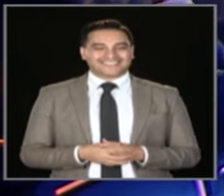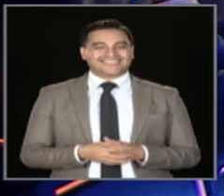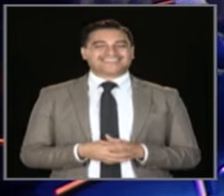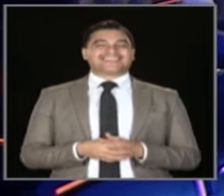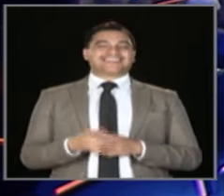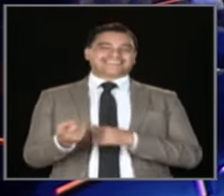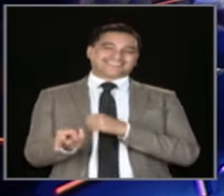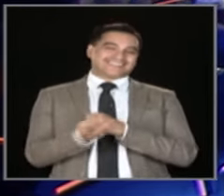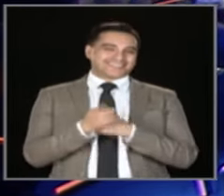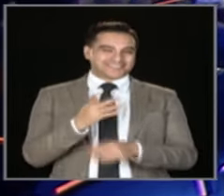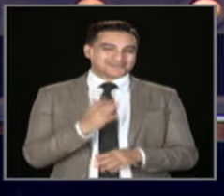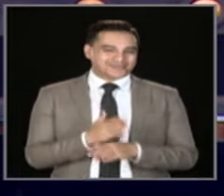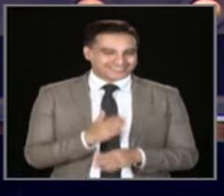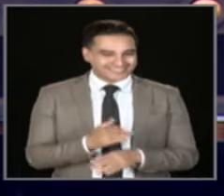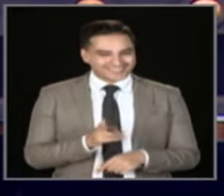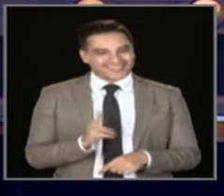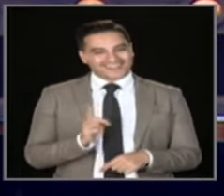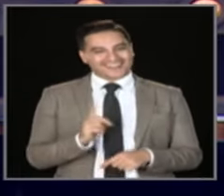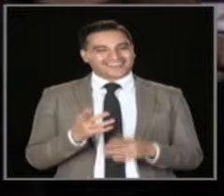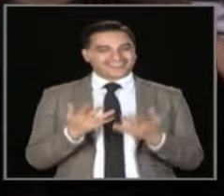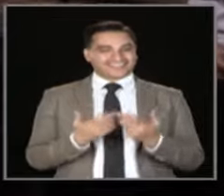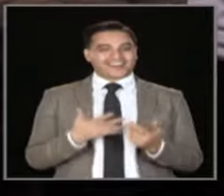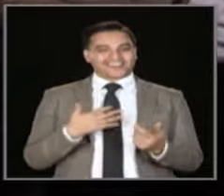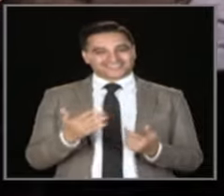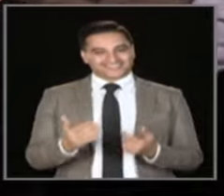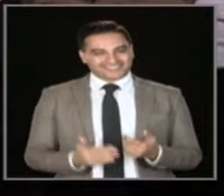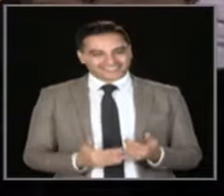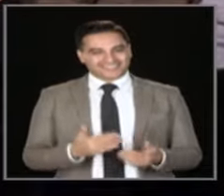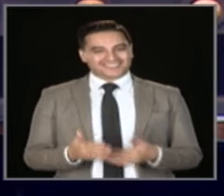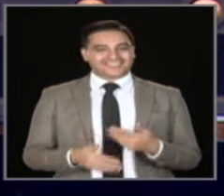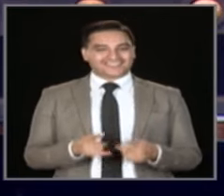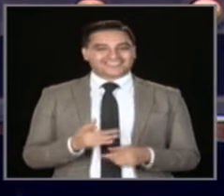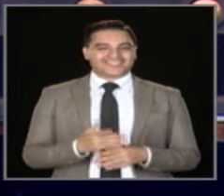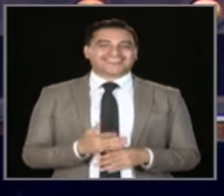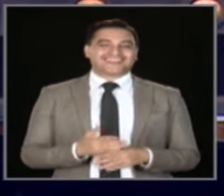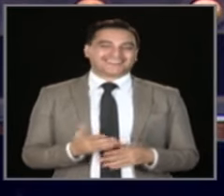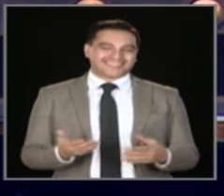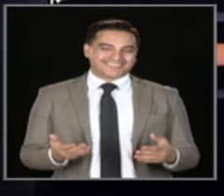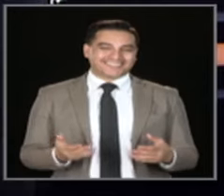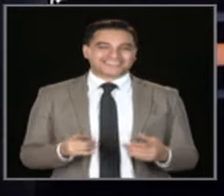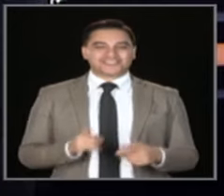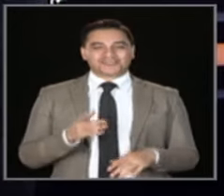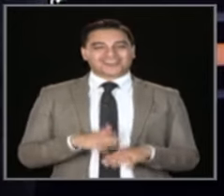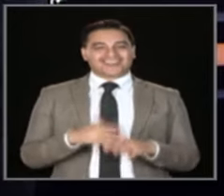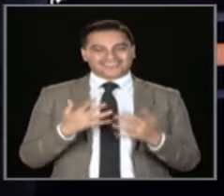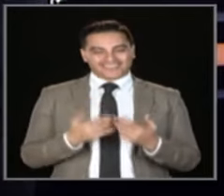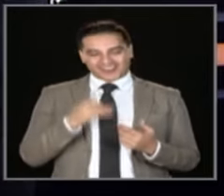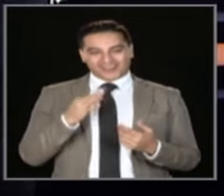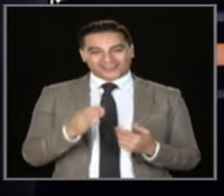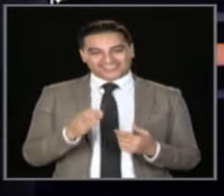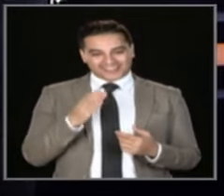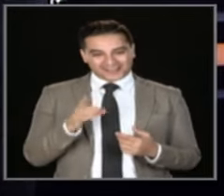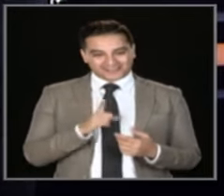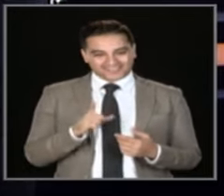لا يا طارق، قدرات ذهنية. عايز تزقها شوية كمان. سؤال في القدرات الذهنية، لو الإجابة صح ألف